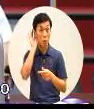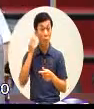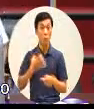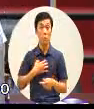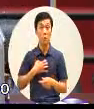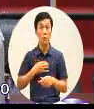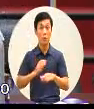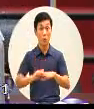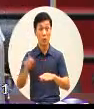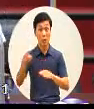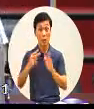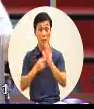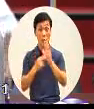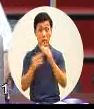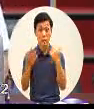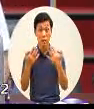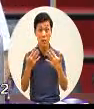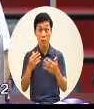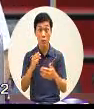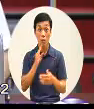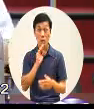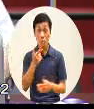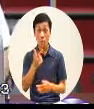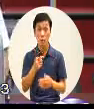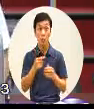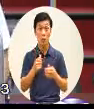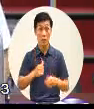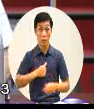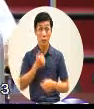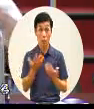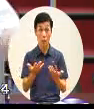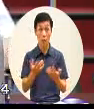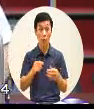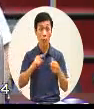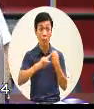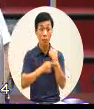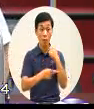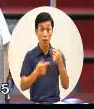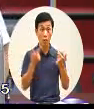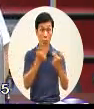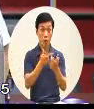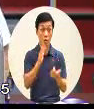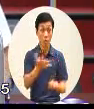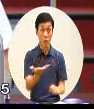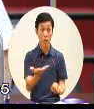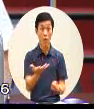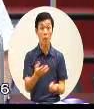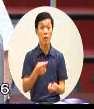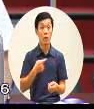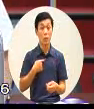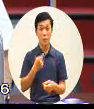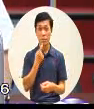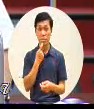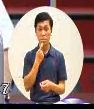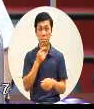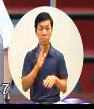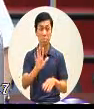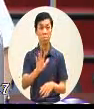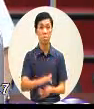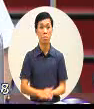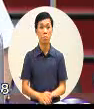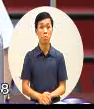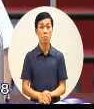释的是不是很清楚，也是实在，也是事法，那我对他这个解释我有一点存疑了。啊，对于